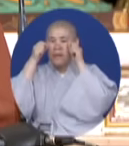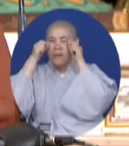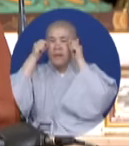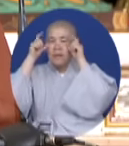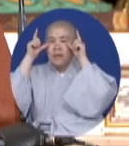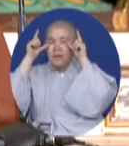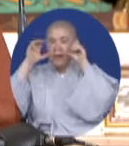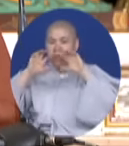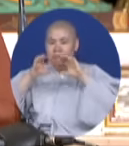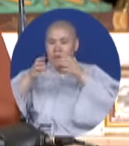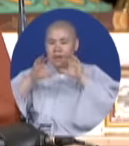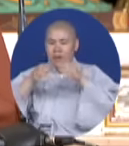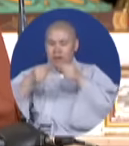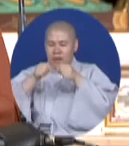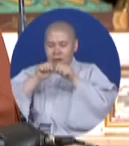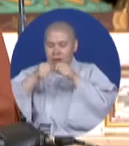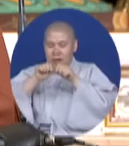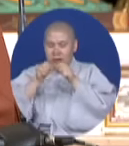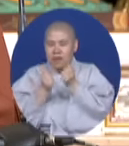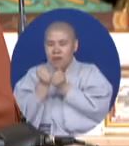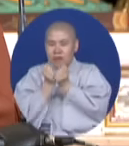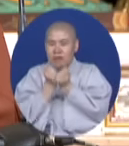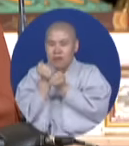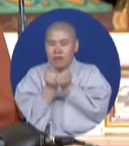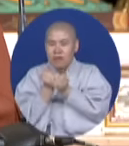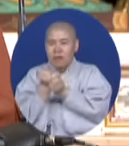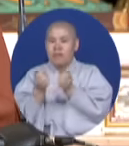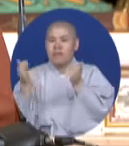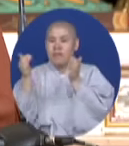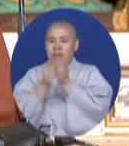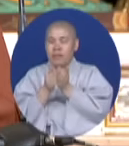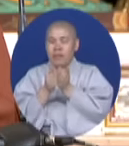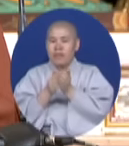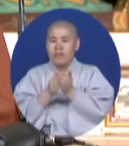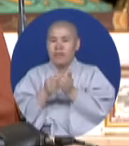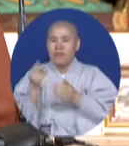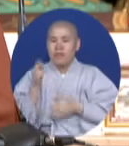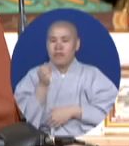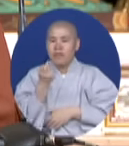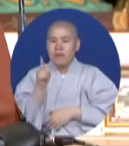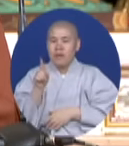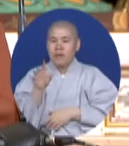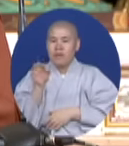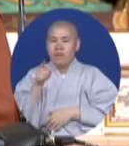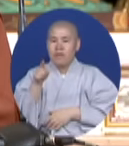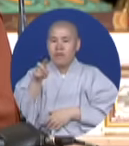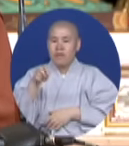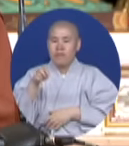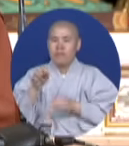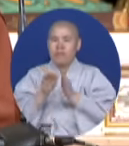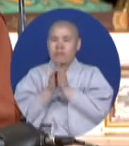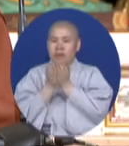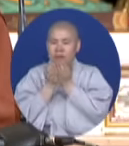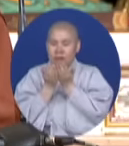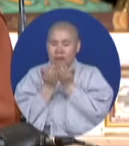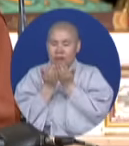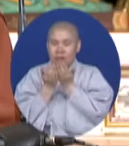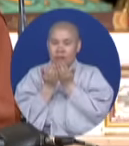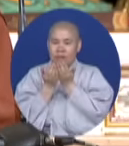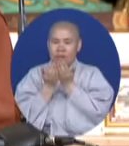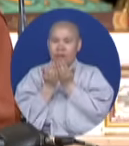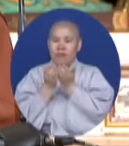엄청나게 자세히 설명을 했습니다. 그리고 화음경 십지품도 그